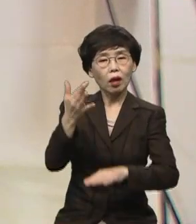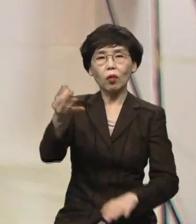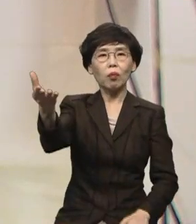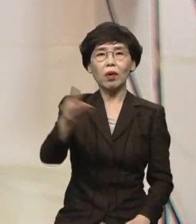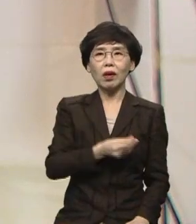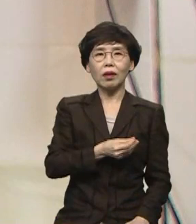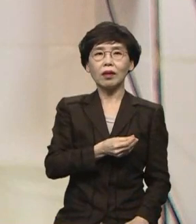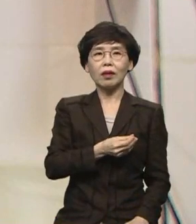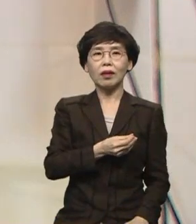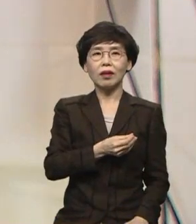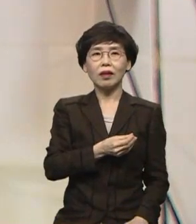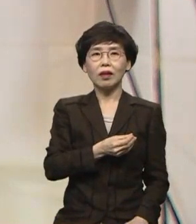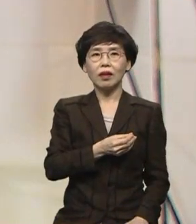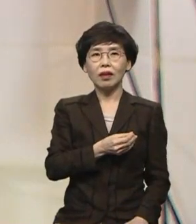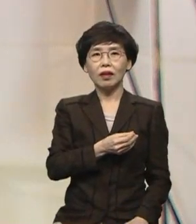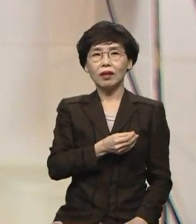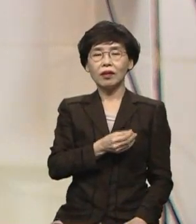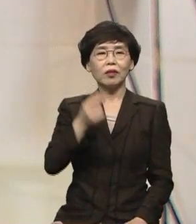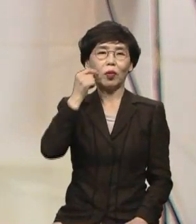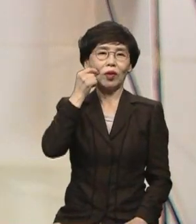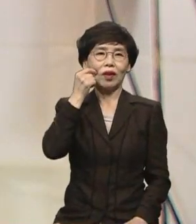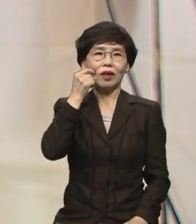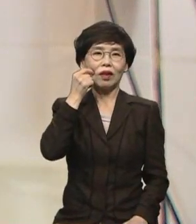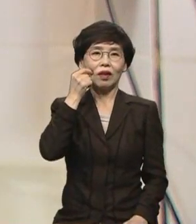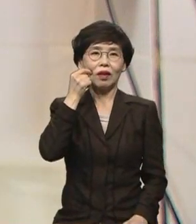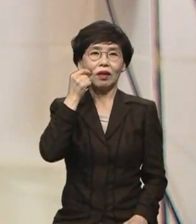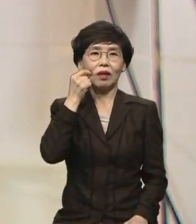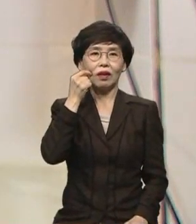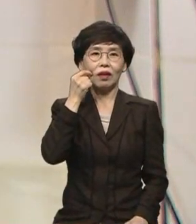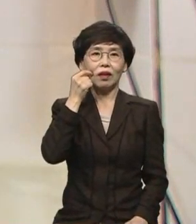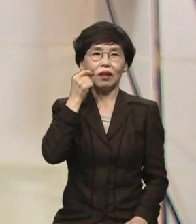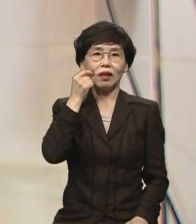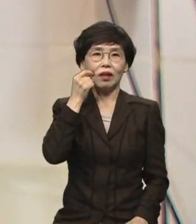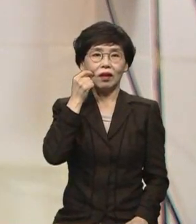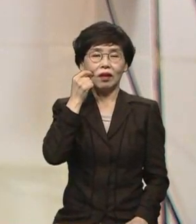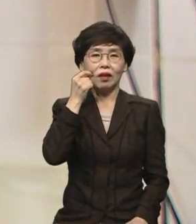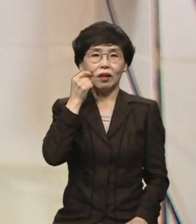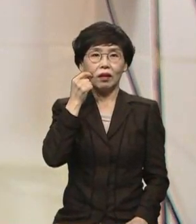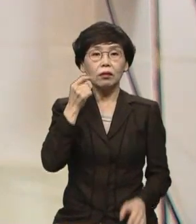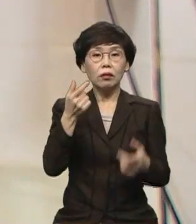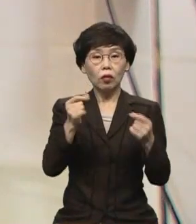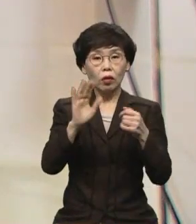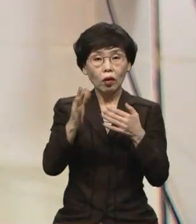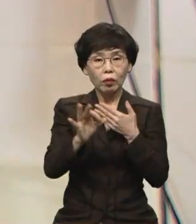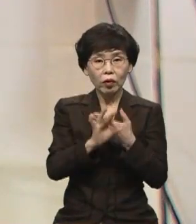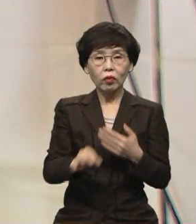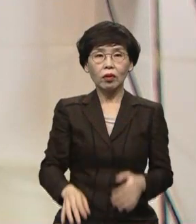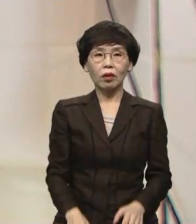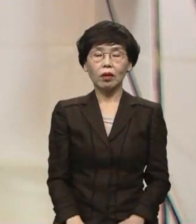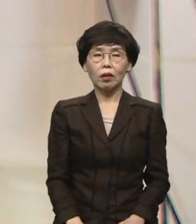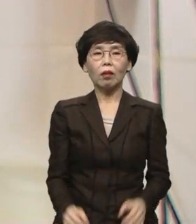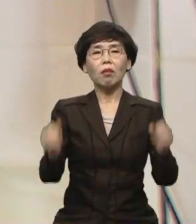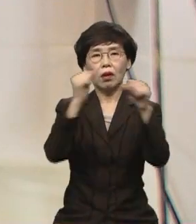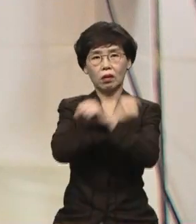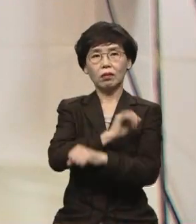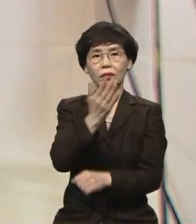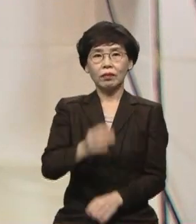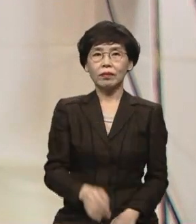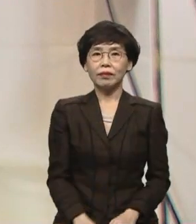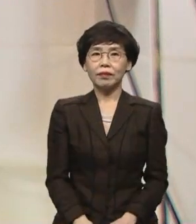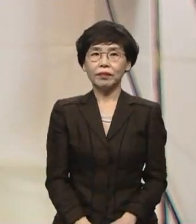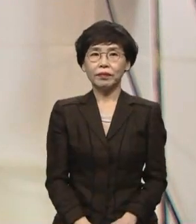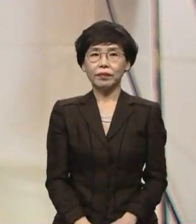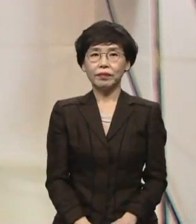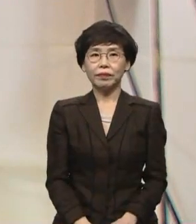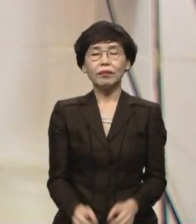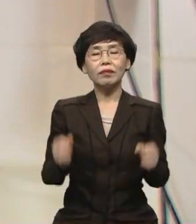뭐 다 차서 안 나올 테고 뭐 그렇게 되면 뭐 파산을 해야죠.